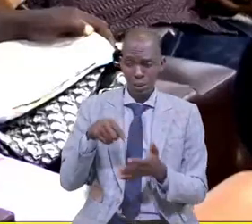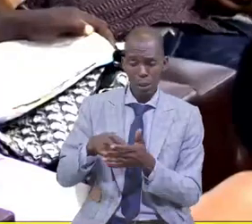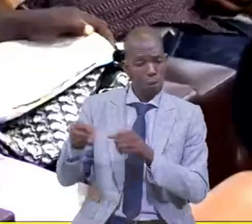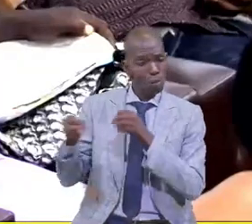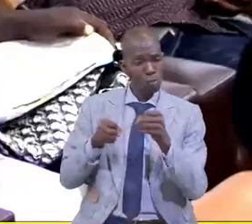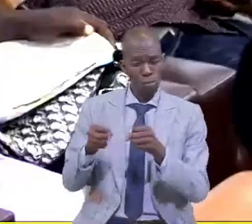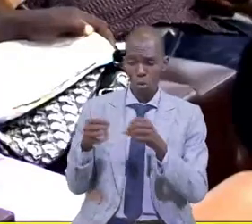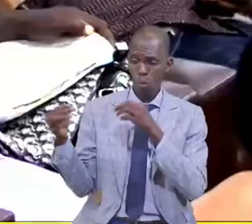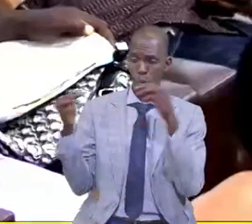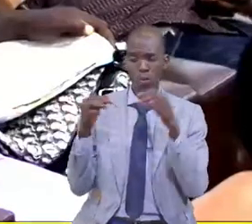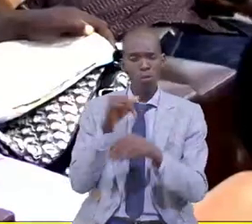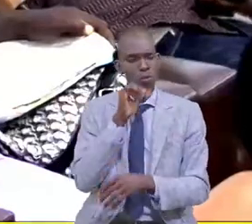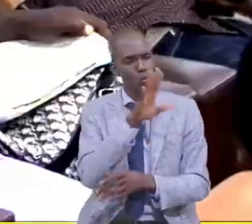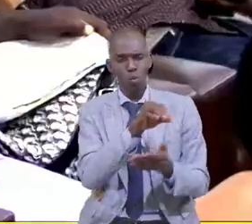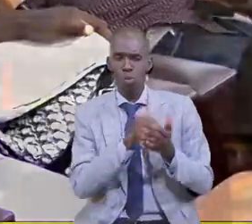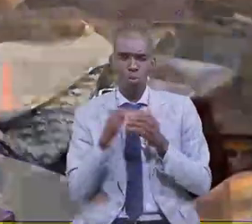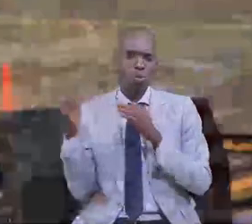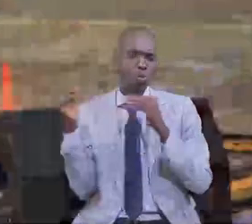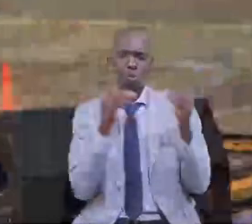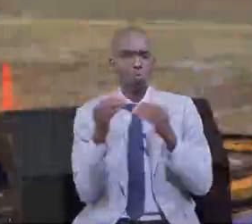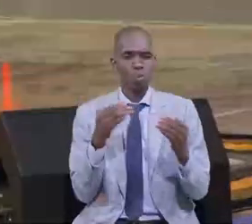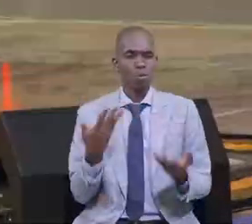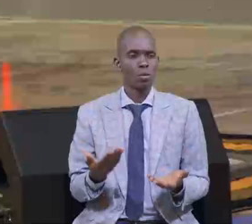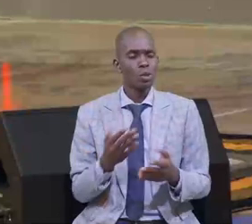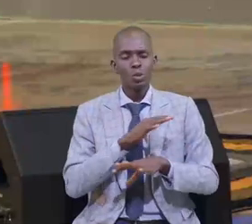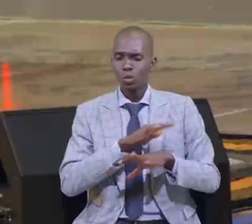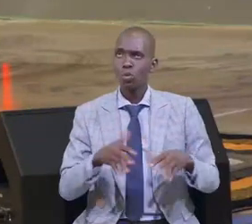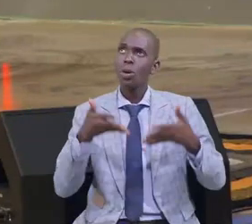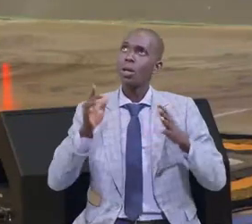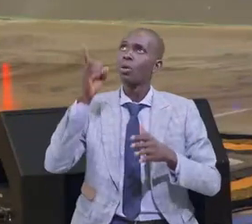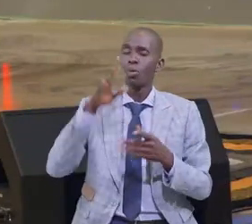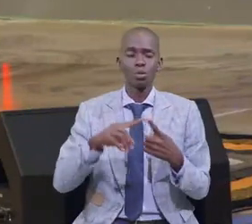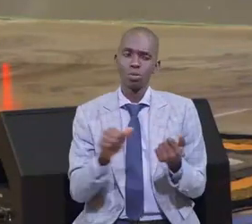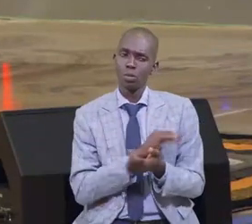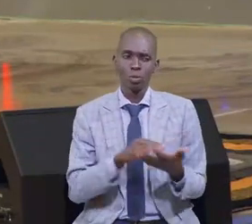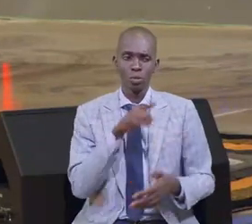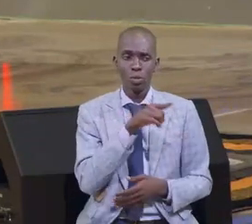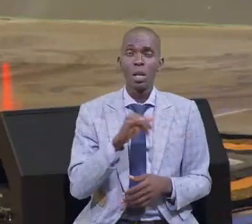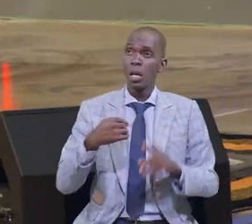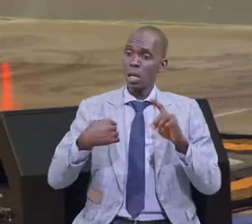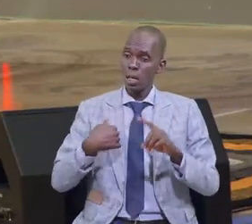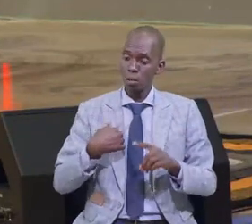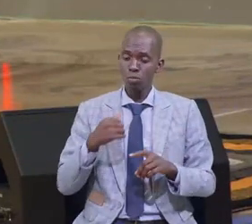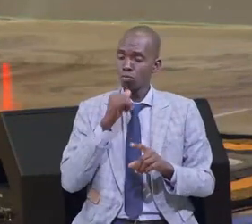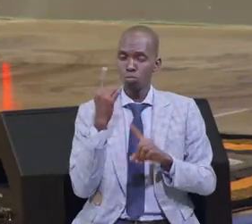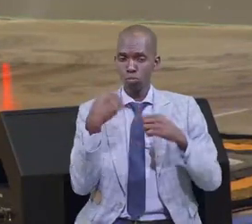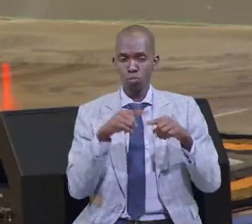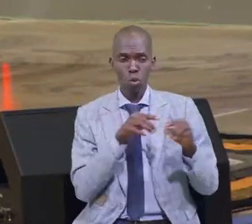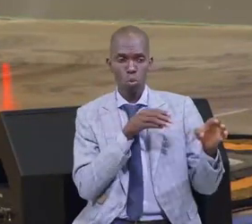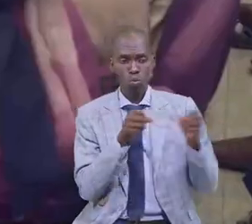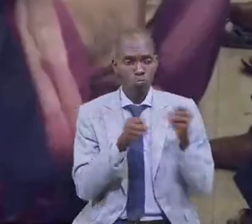viens ici? Mais pourquoi tu veux que Dieu te détruise? Mais je ne suis pas venu sinon te battre. Rentre chez